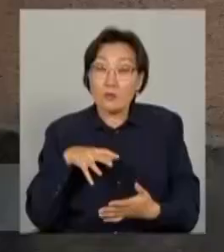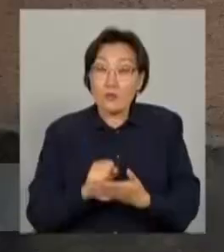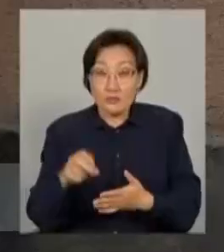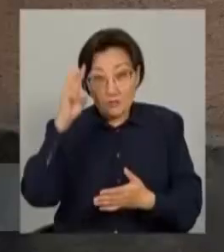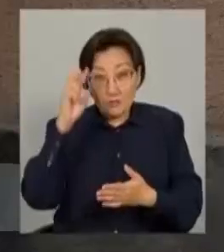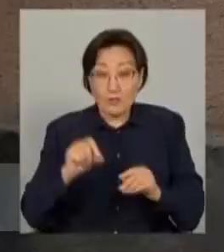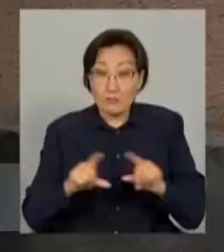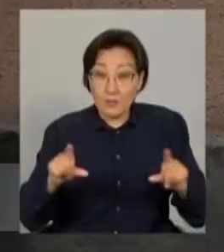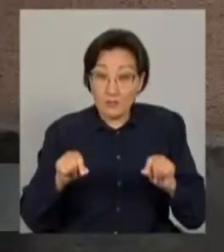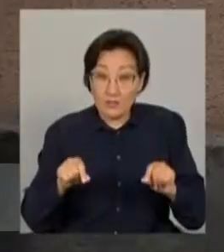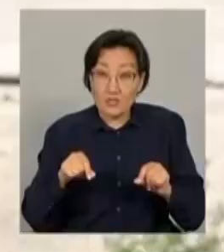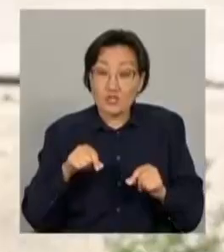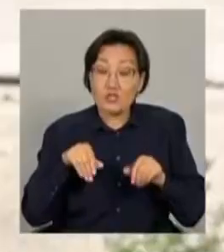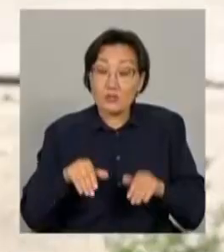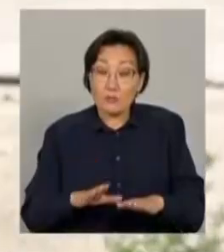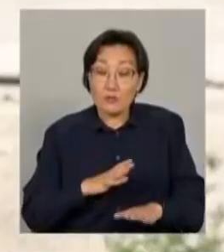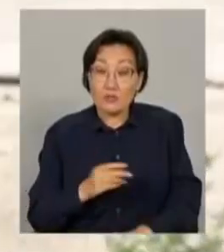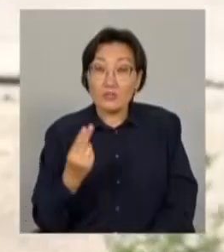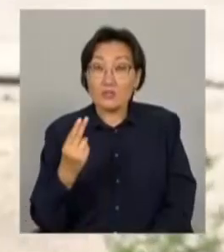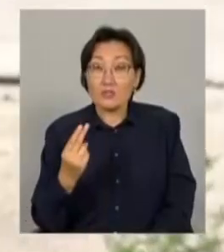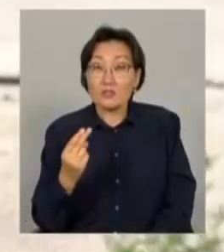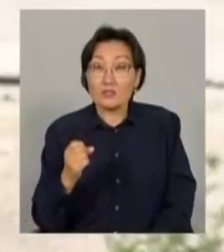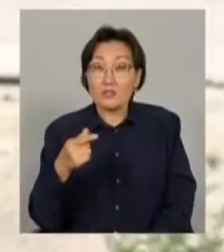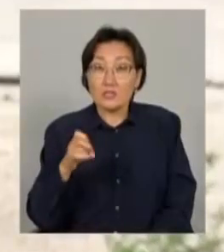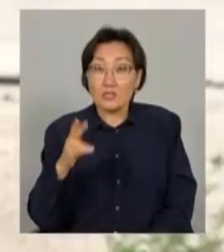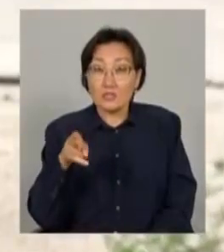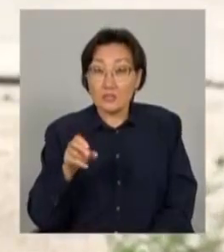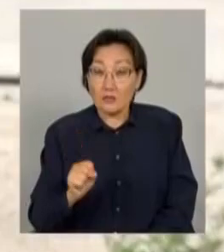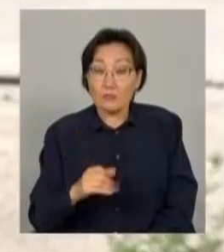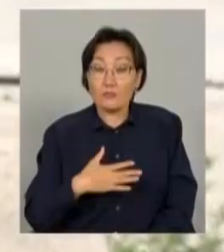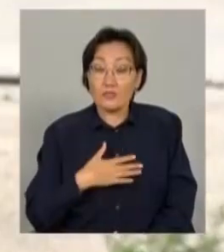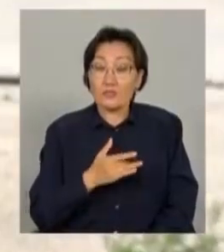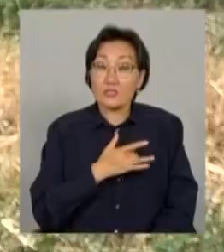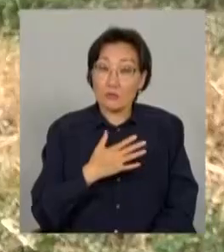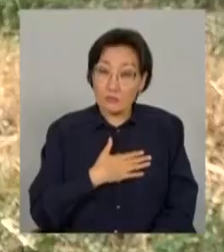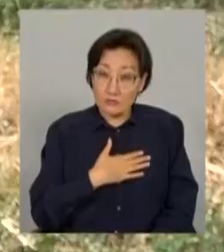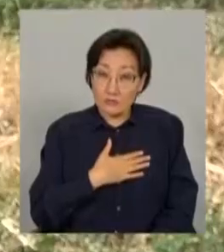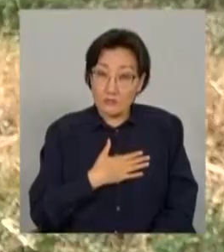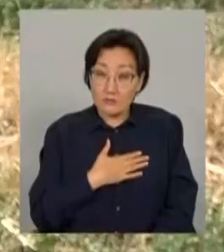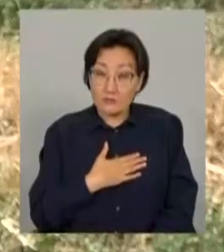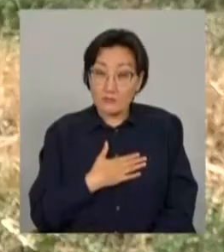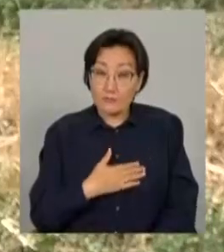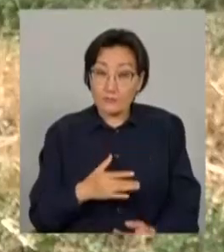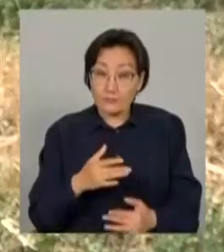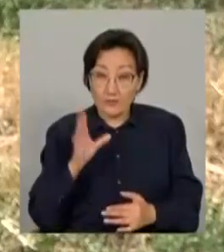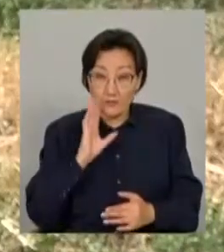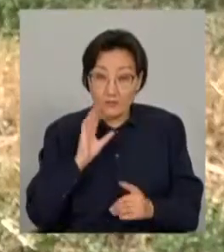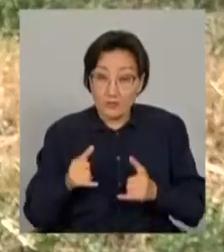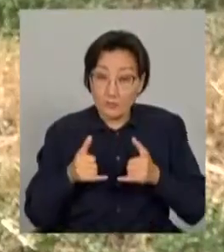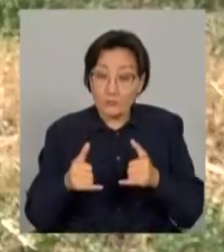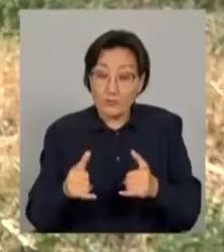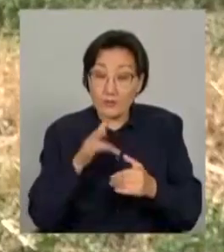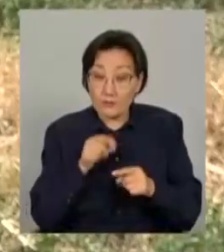мемлекеттік мекеме шешпек. Енді ана Сыганка канал жағы біздің теңгер баланс дейміз ғой, біздің теңгерімізде суару мерзімі